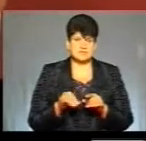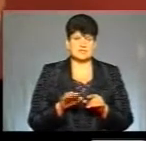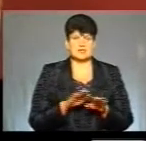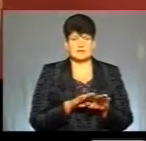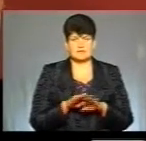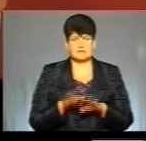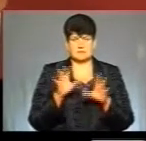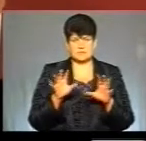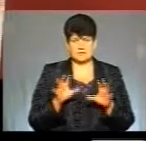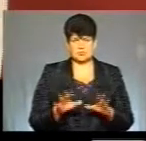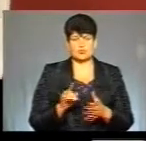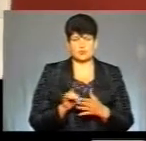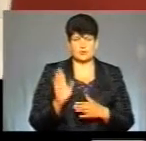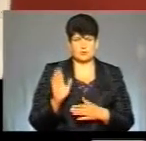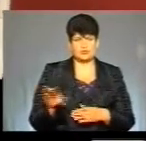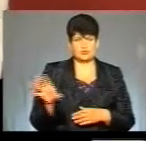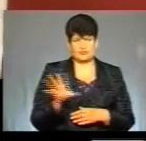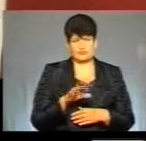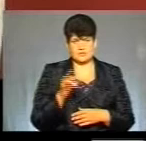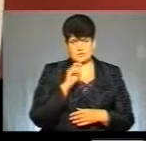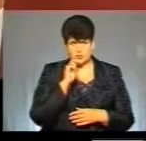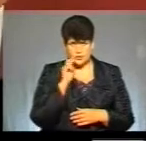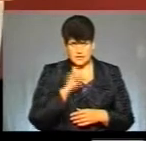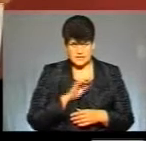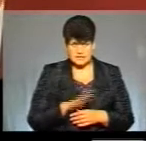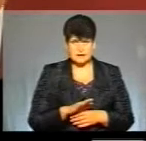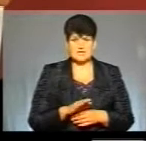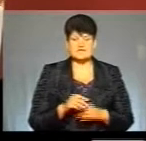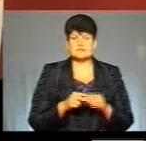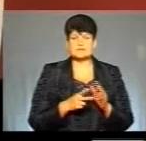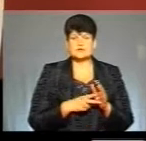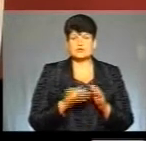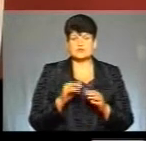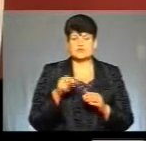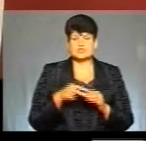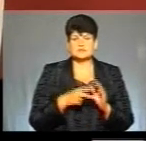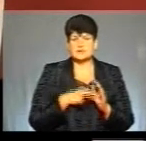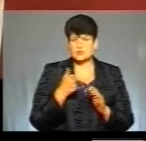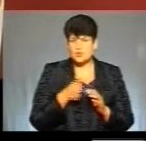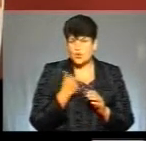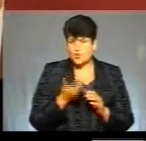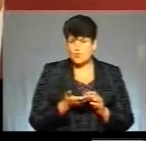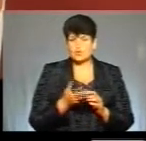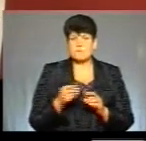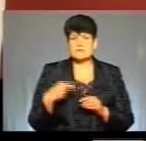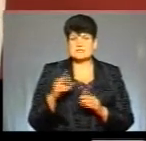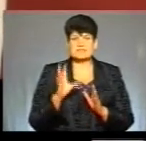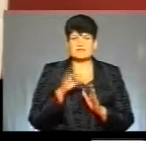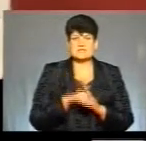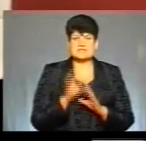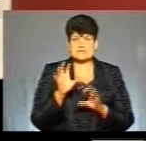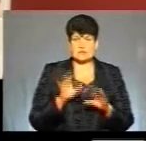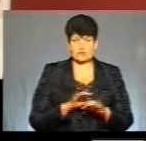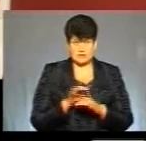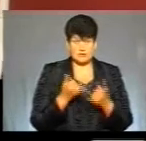в нашій країні. Ще 17 жовтня 2017 року президент вніс законопроект ось цей,